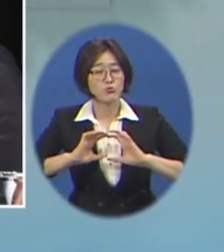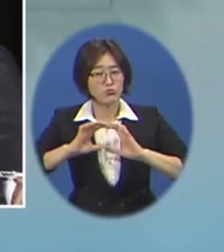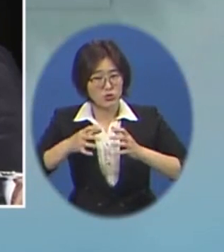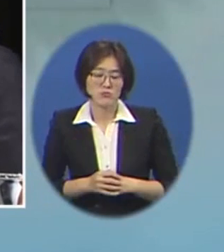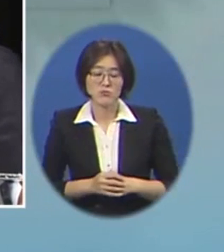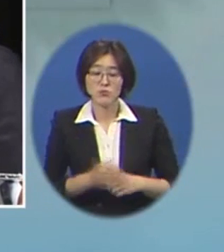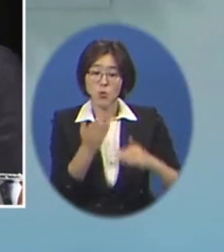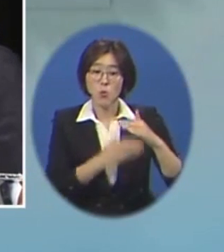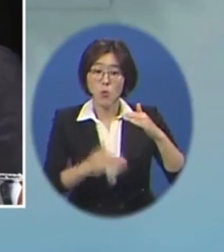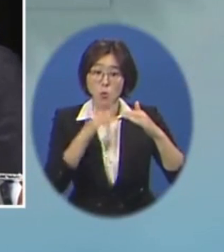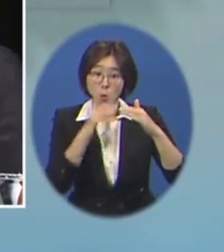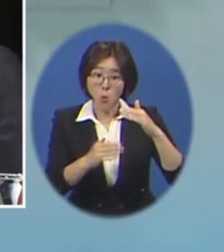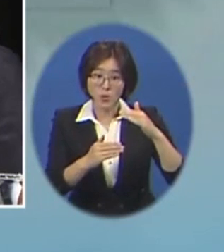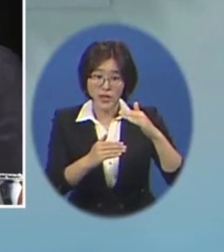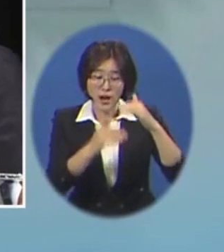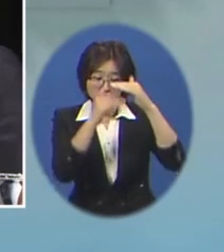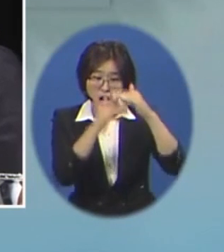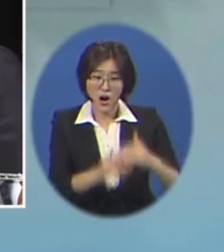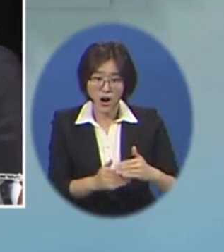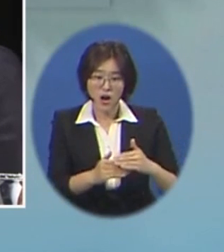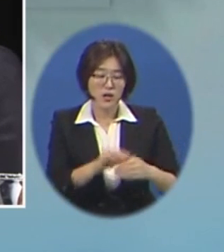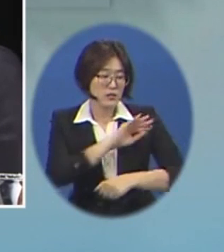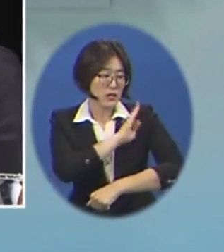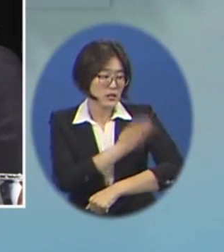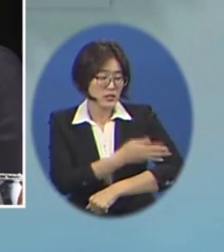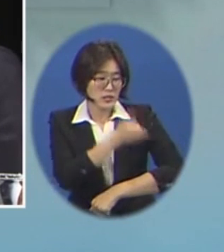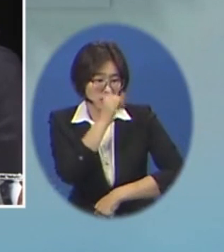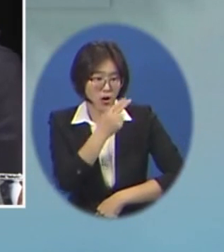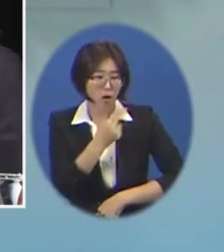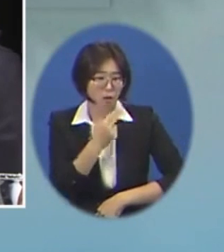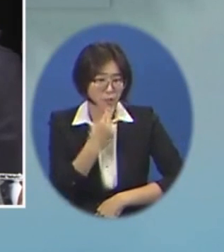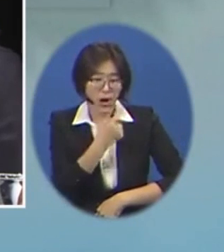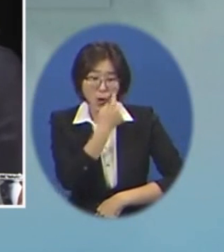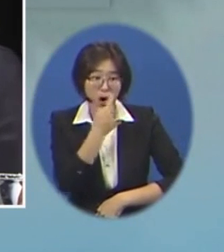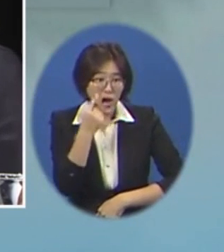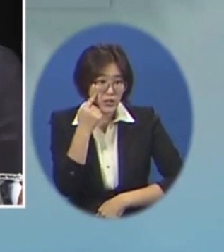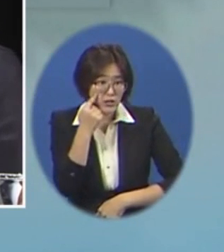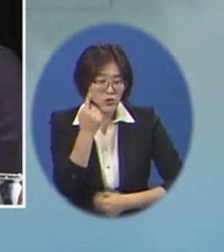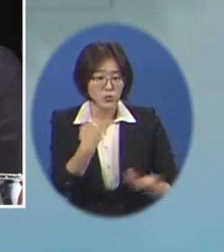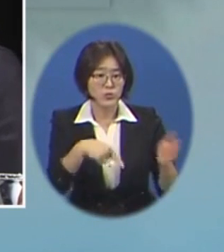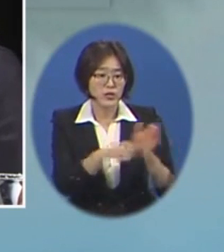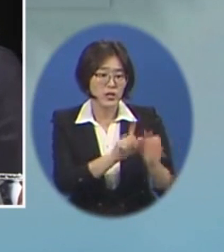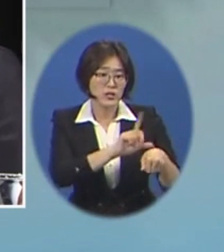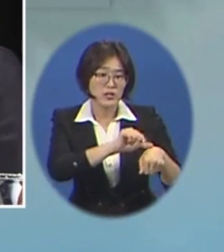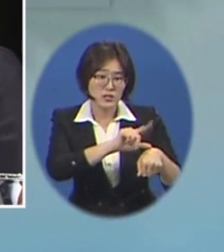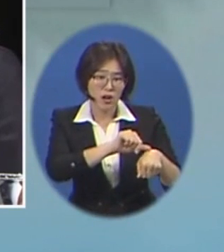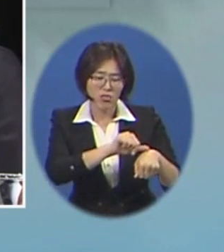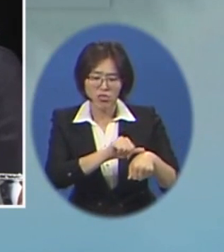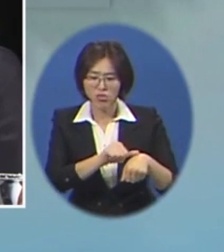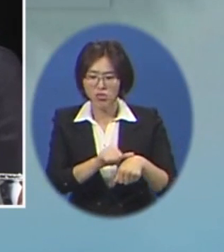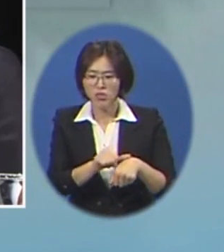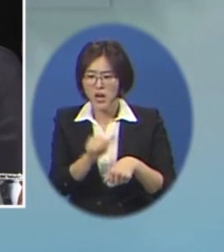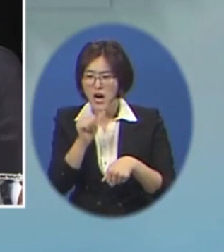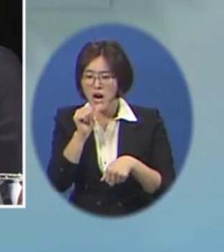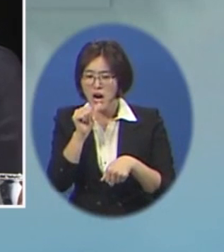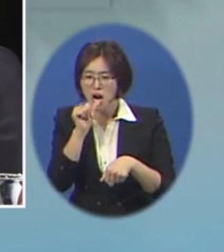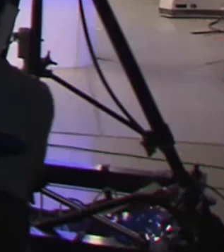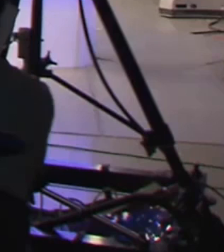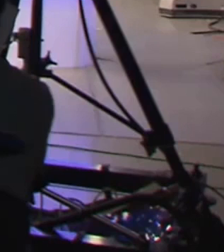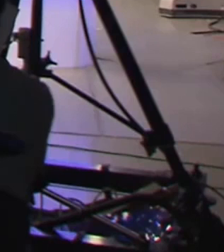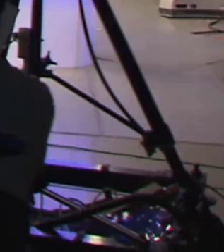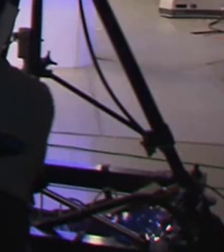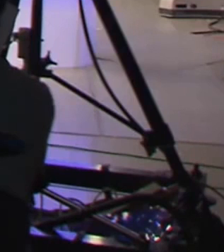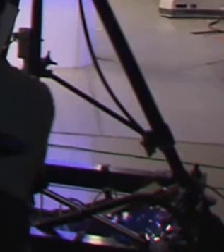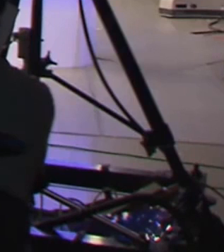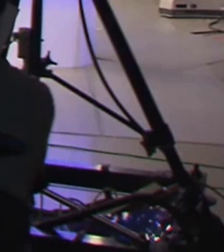빠져 있습니다 공약 금정 차질 감정 이런 부분들이 잘못하면 9 추석 문제의 가려져서 체외 될까